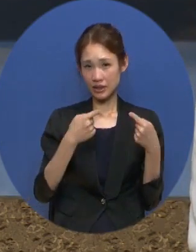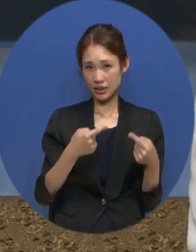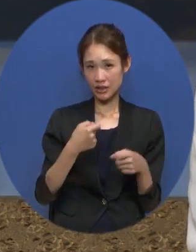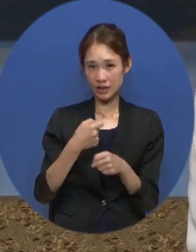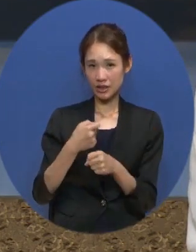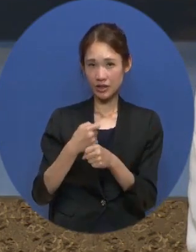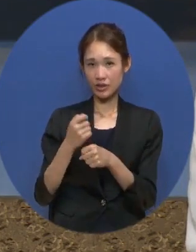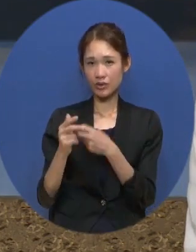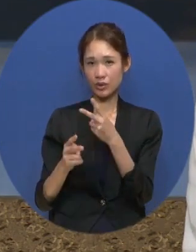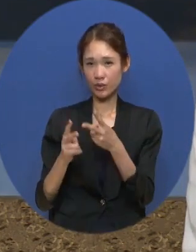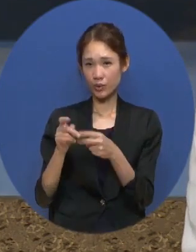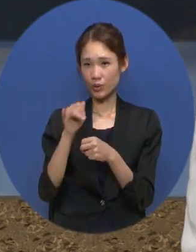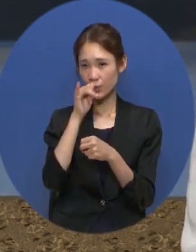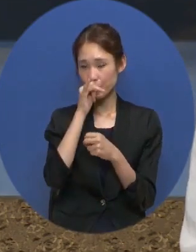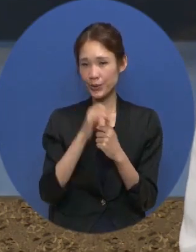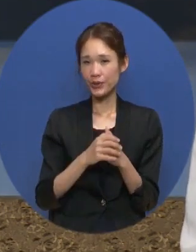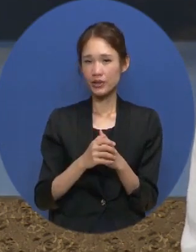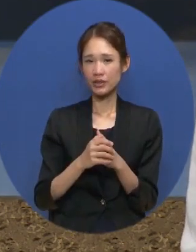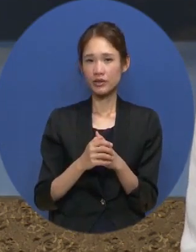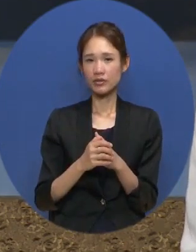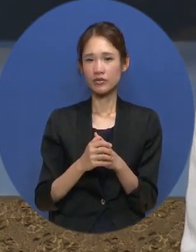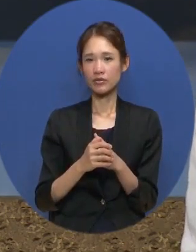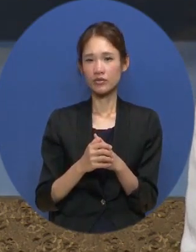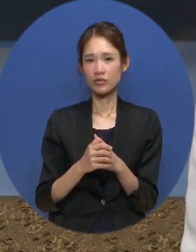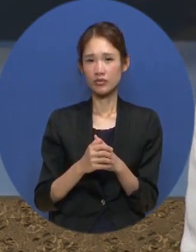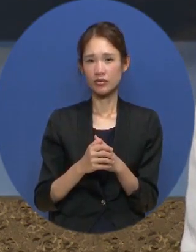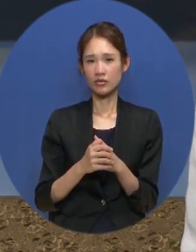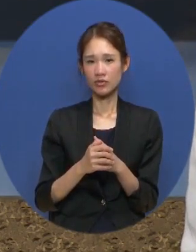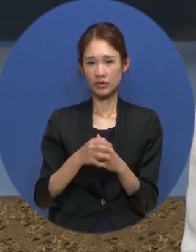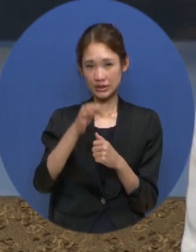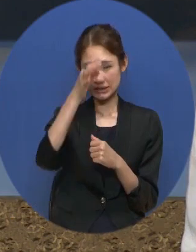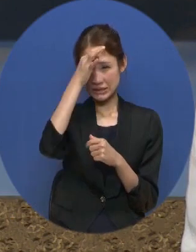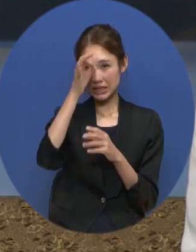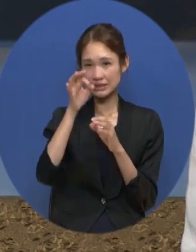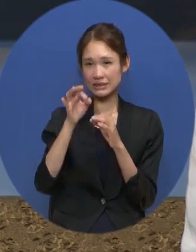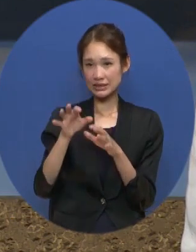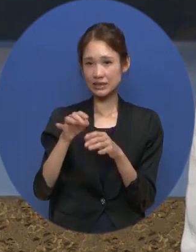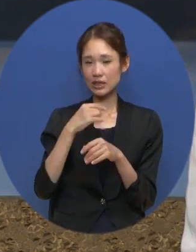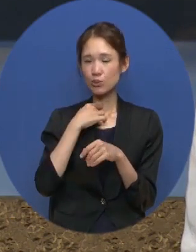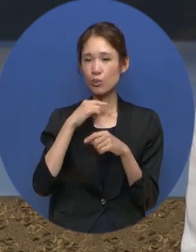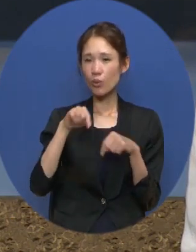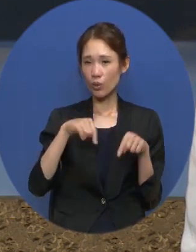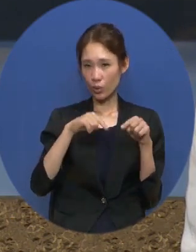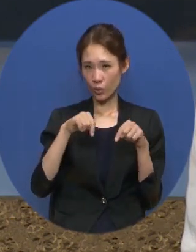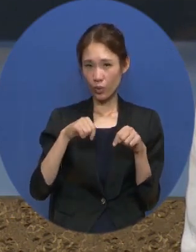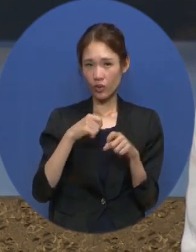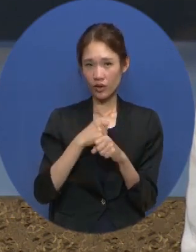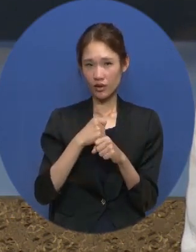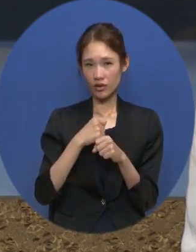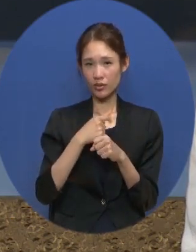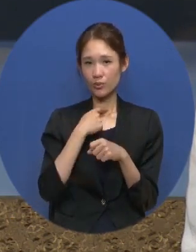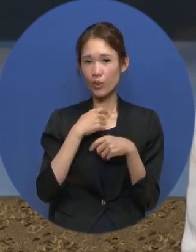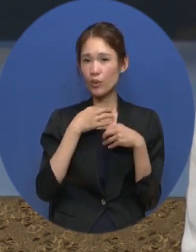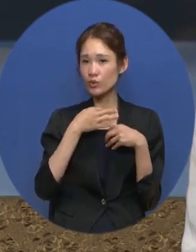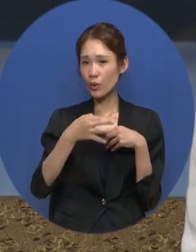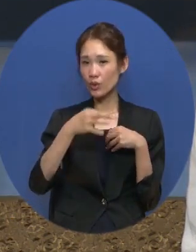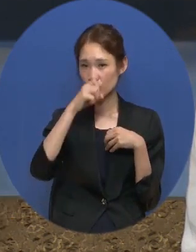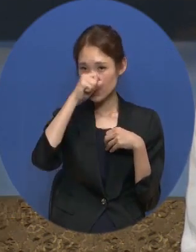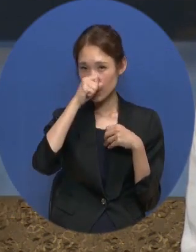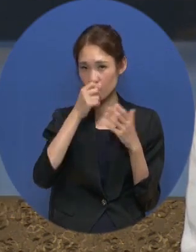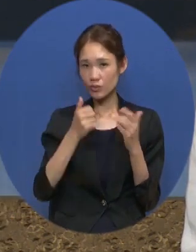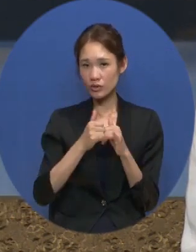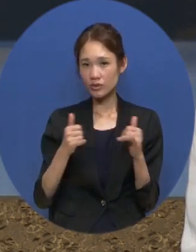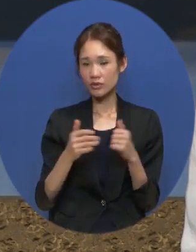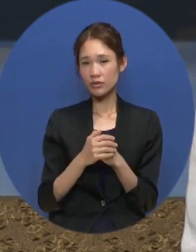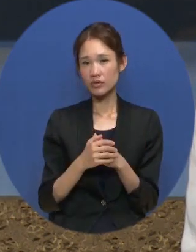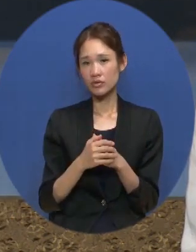같이 만드는 그런 사업도 하고 있고요. 그리고 뭐 재능 기부해가지고 뭐 목소리 목소리 좋은 직원들 많으니까 네.